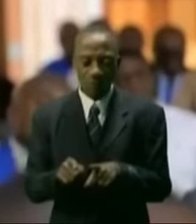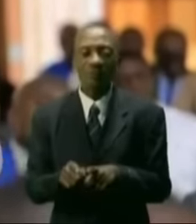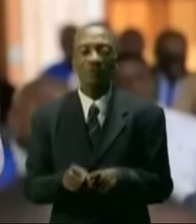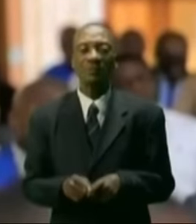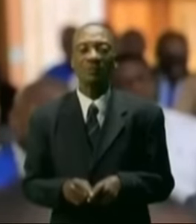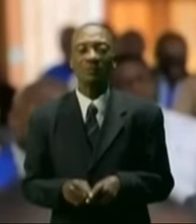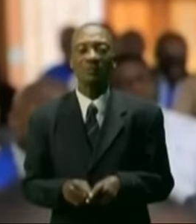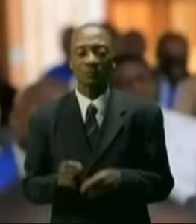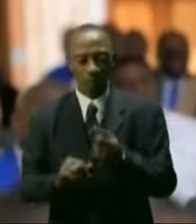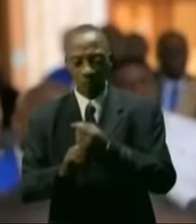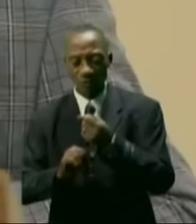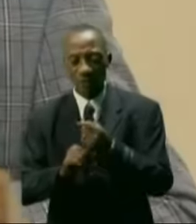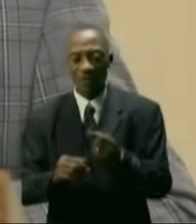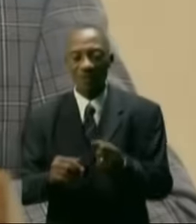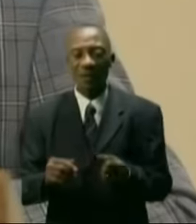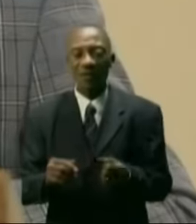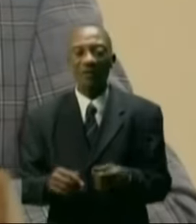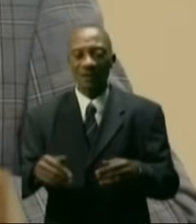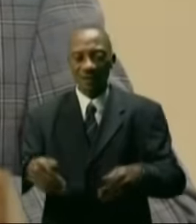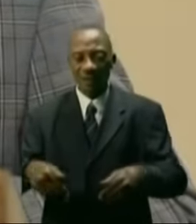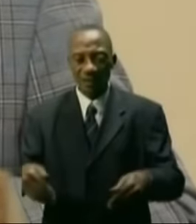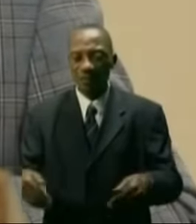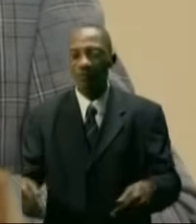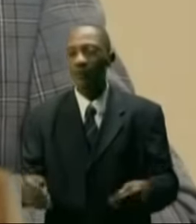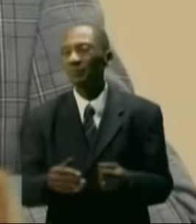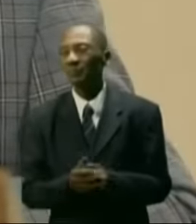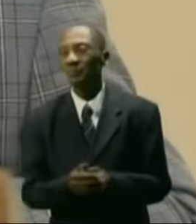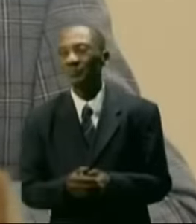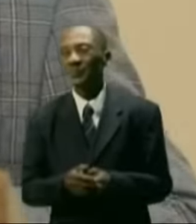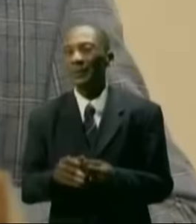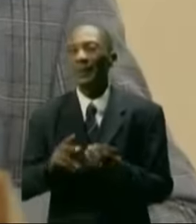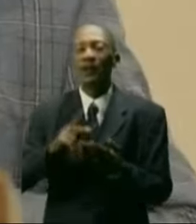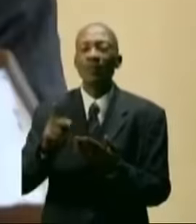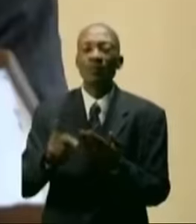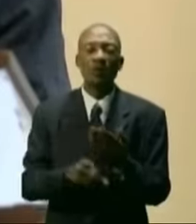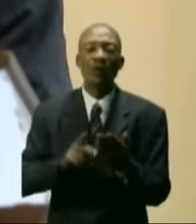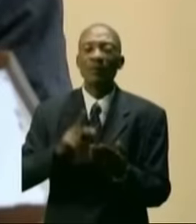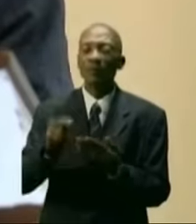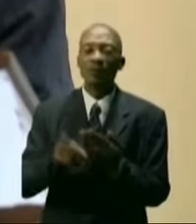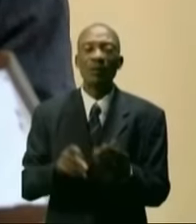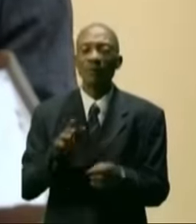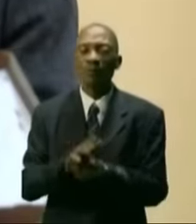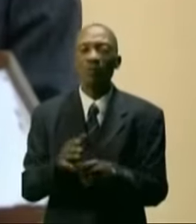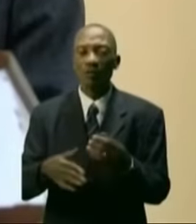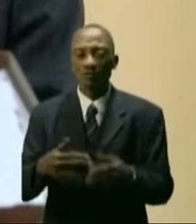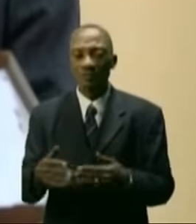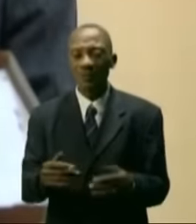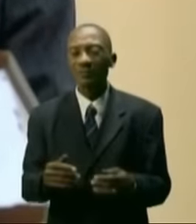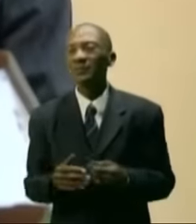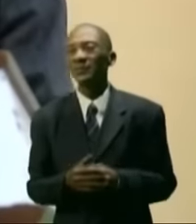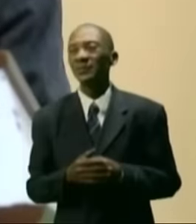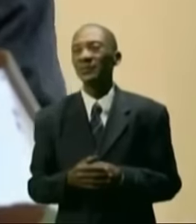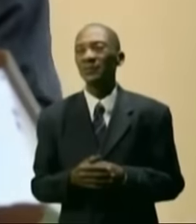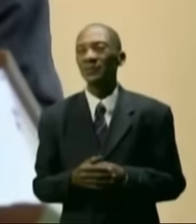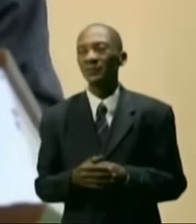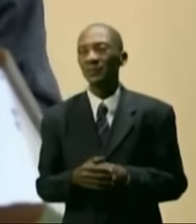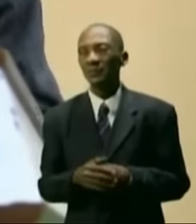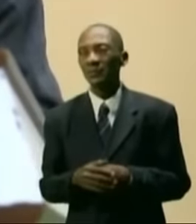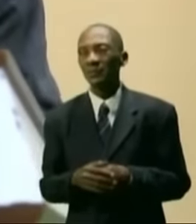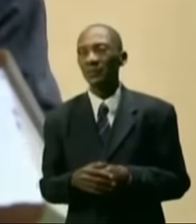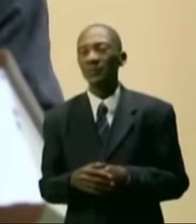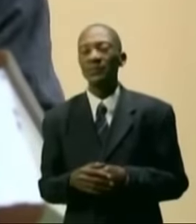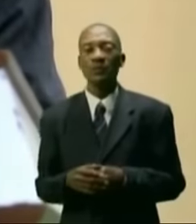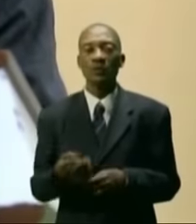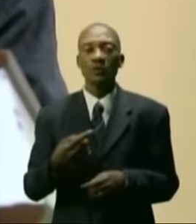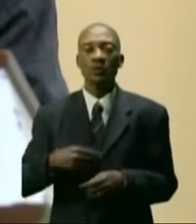intégral de la RDC. Les conclusions de ces journées sont un appel de tous à l'action. Nous allons dans ce cas, monsieur le doyen,